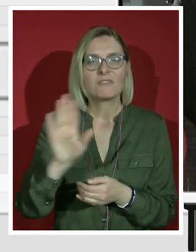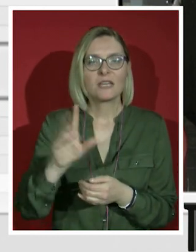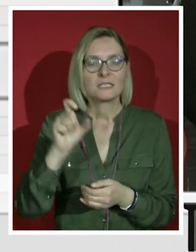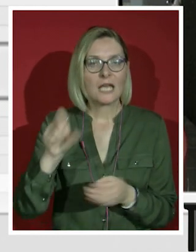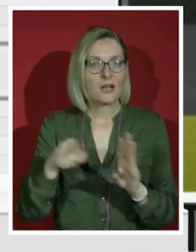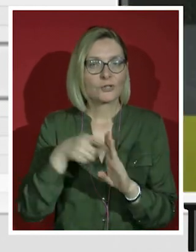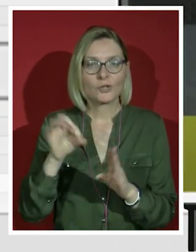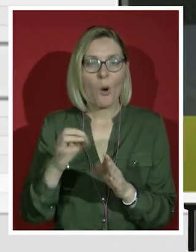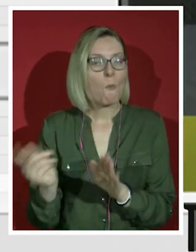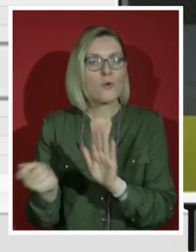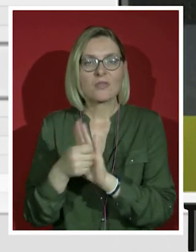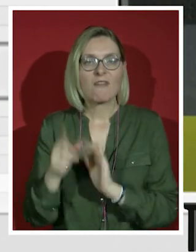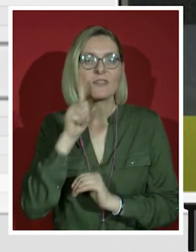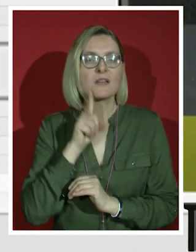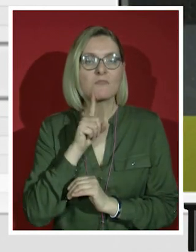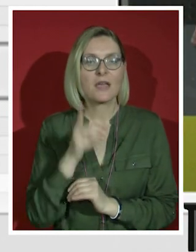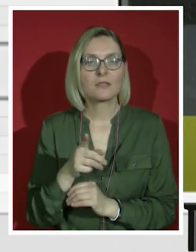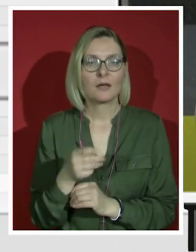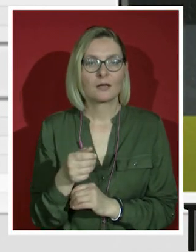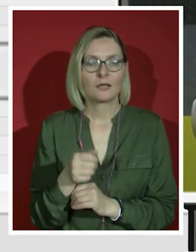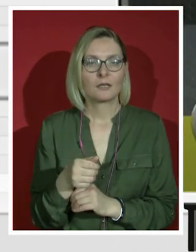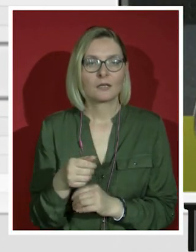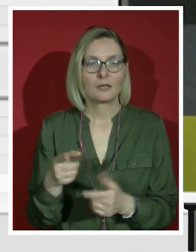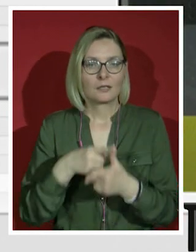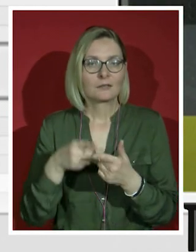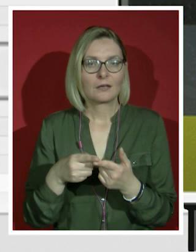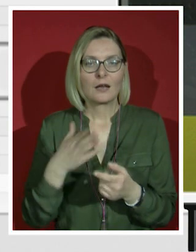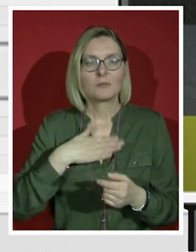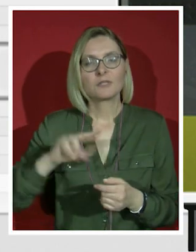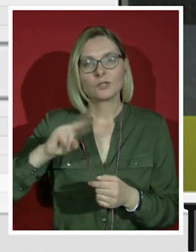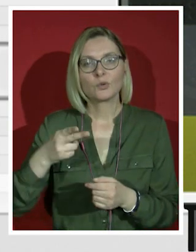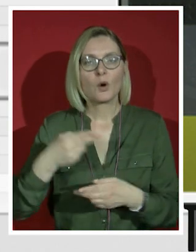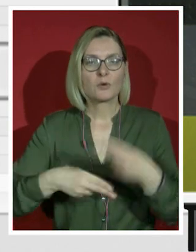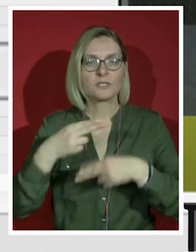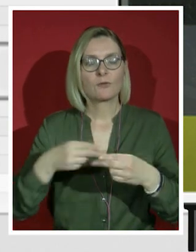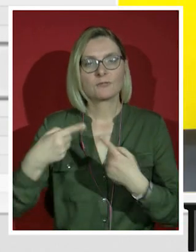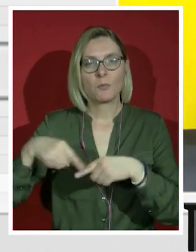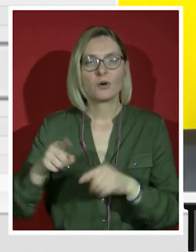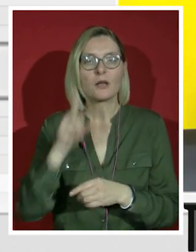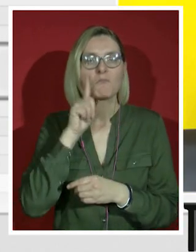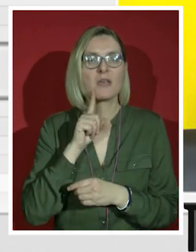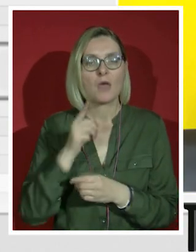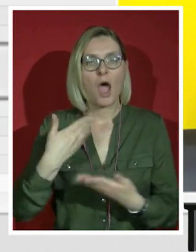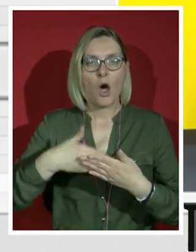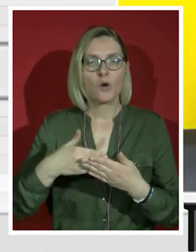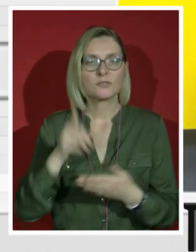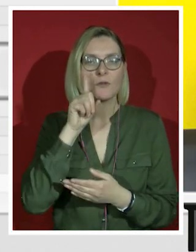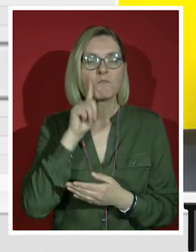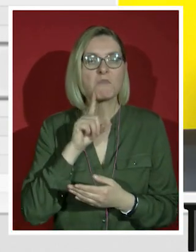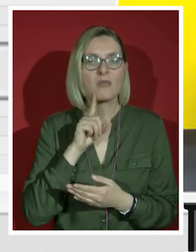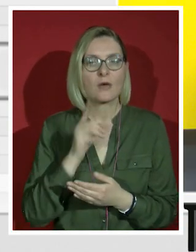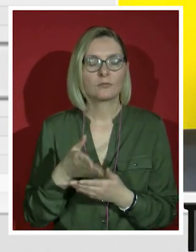ли производи, што се произведуваат и дали имате, уствари, друго производство покрај медот? Освен медот, јас кој што